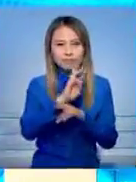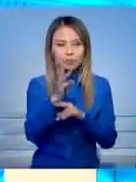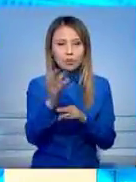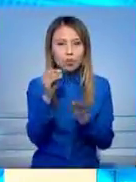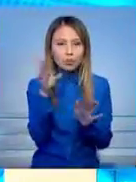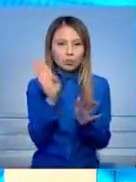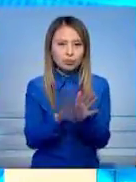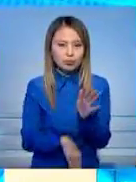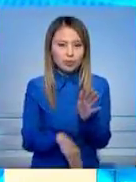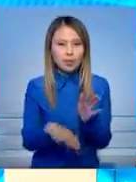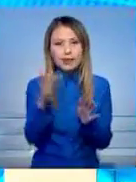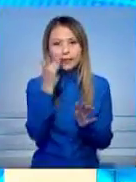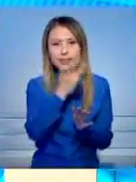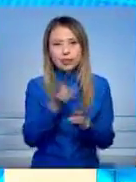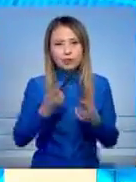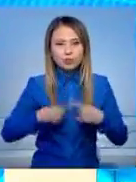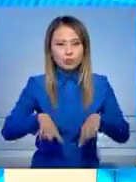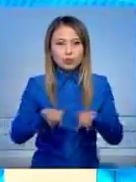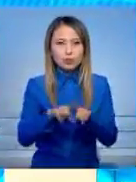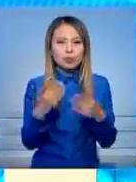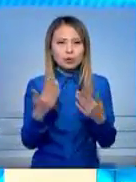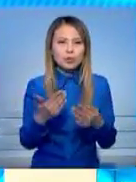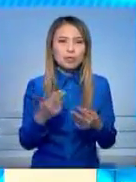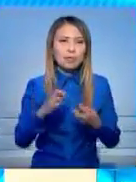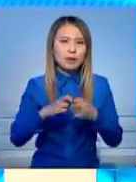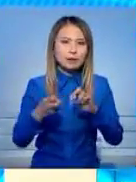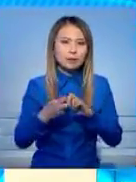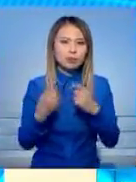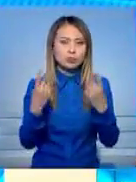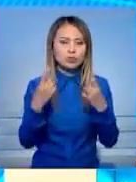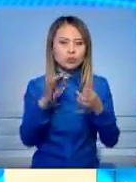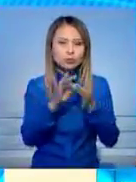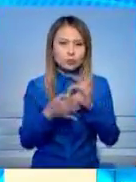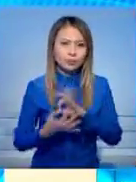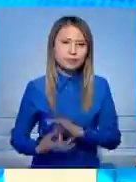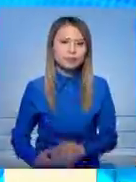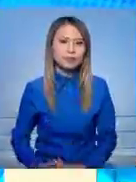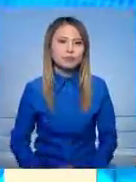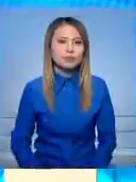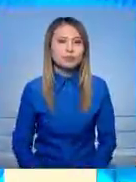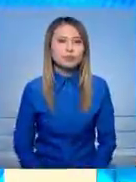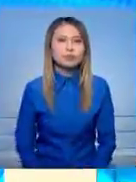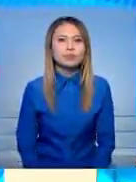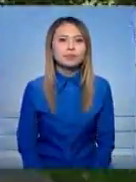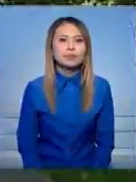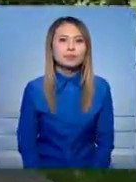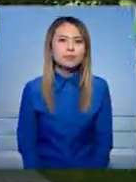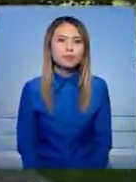күн өткен сайын нашарлап барады. Саяси ұйым көтерген мәселенің мән-жайын тілшіміз тарқатады.